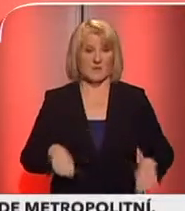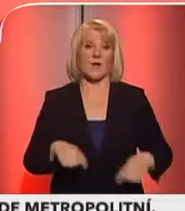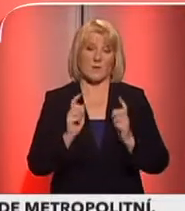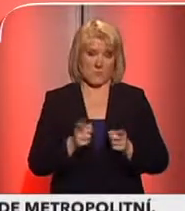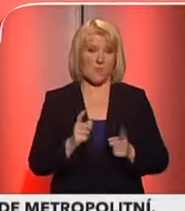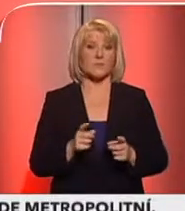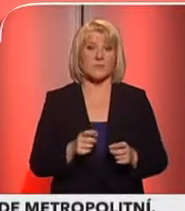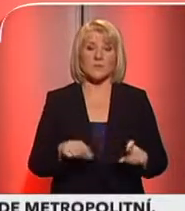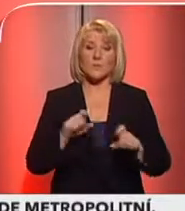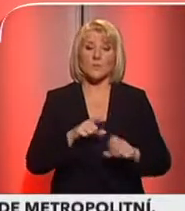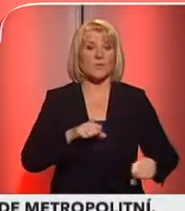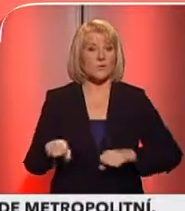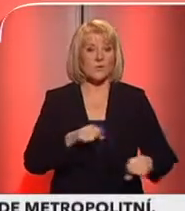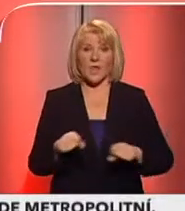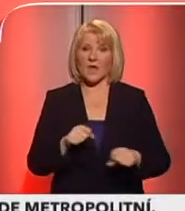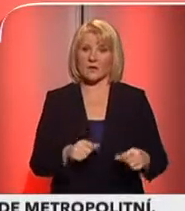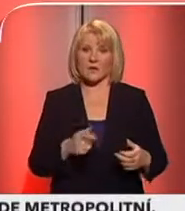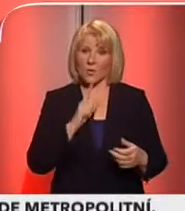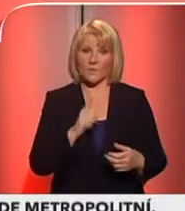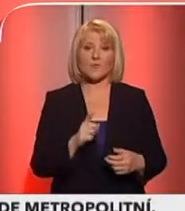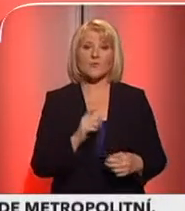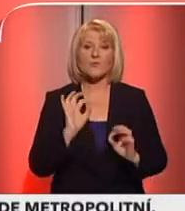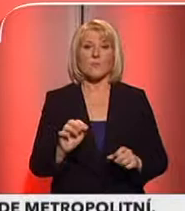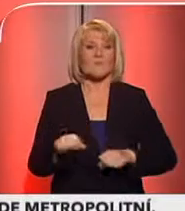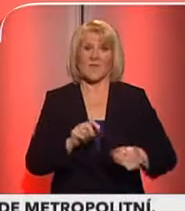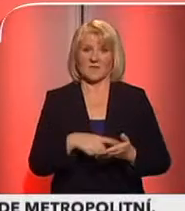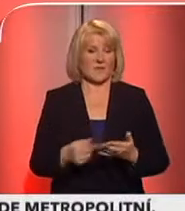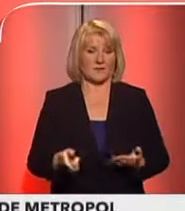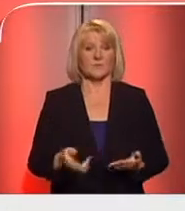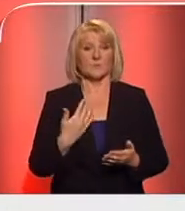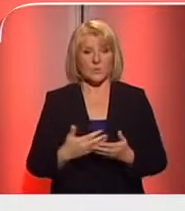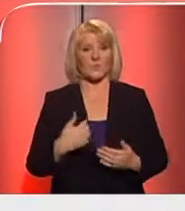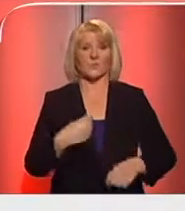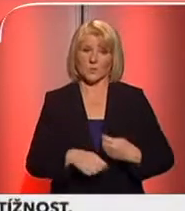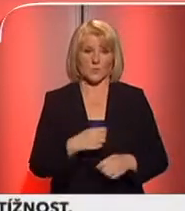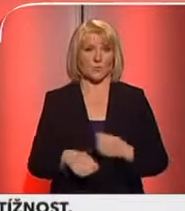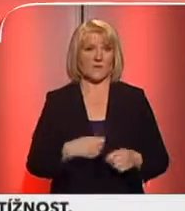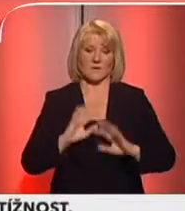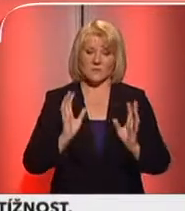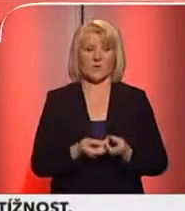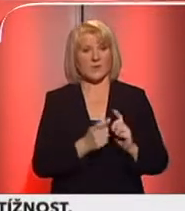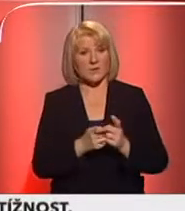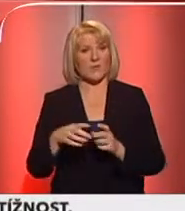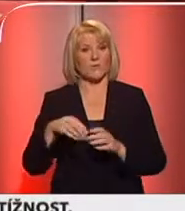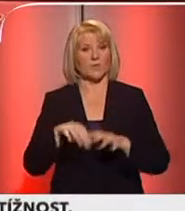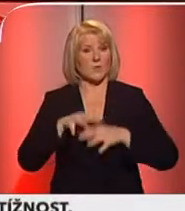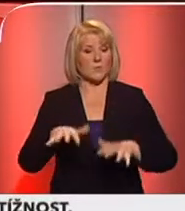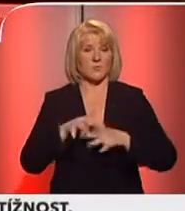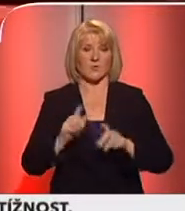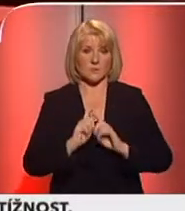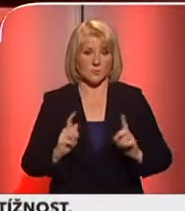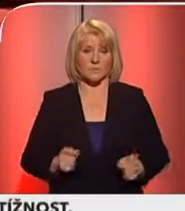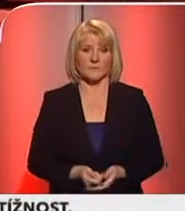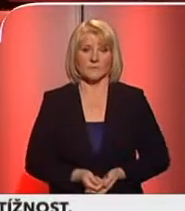by být, protože ta vláda skutečně nevládne dobře a proto jsme také udělali to, co jsme udělali všechno, včetně ty demonstrace. Takže to je můj